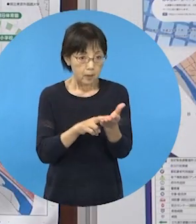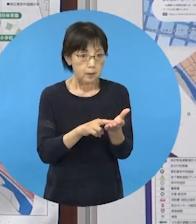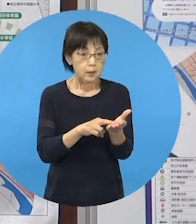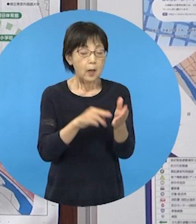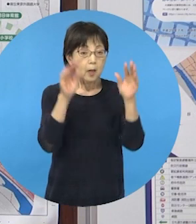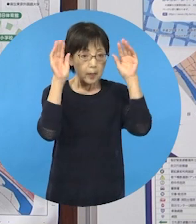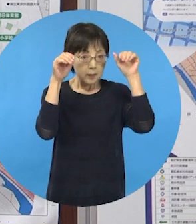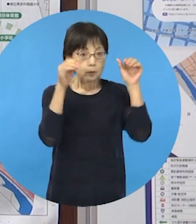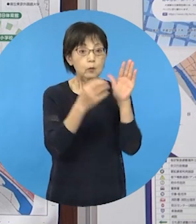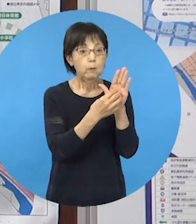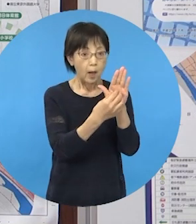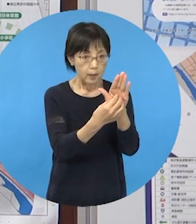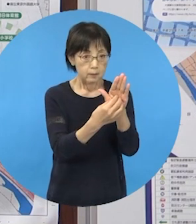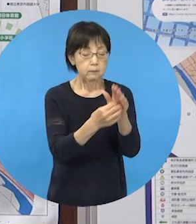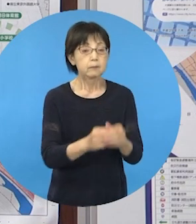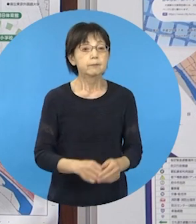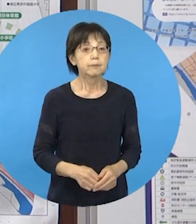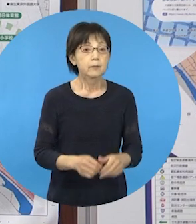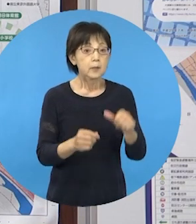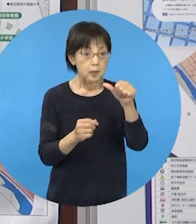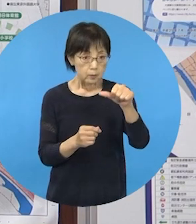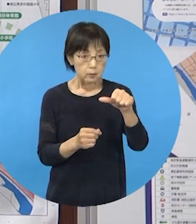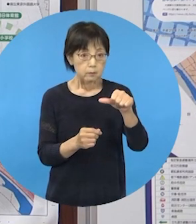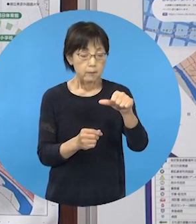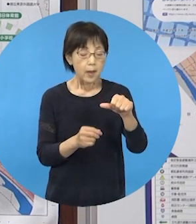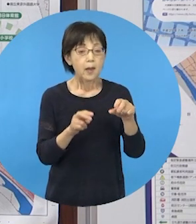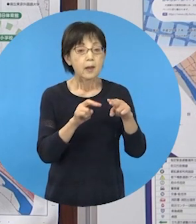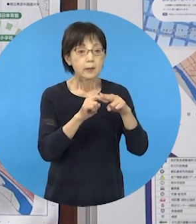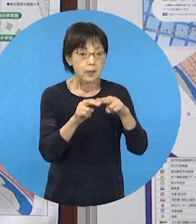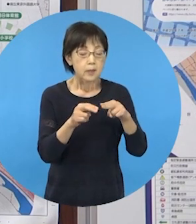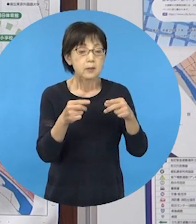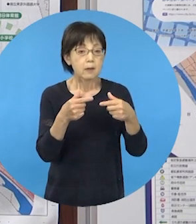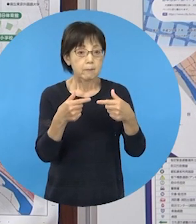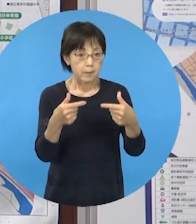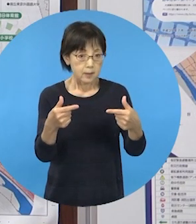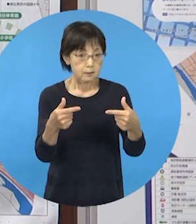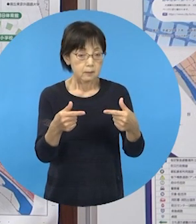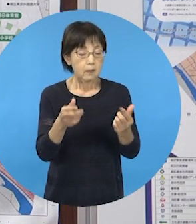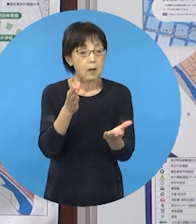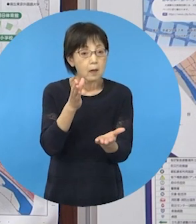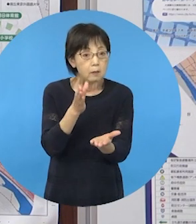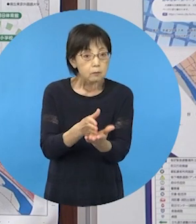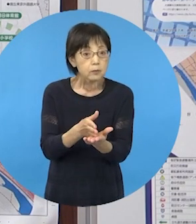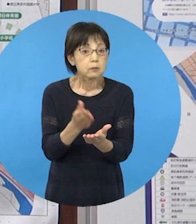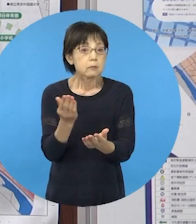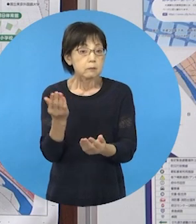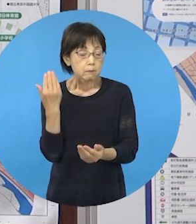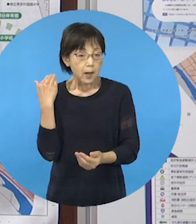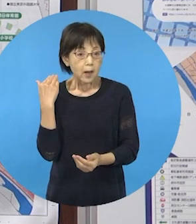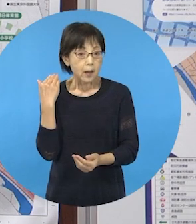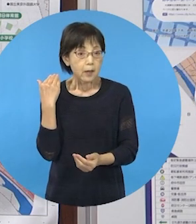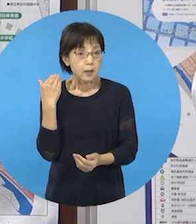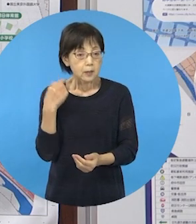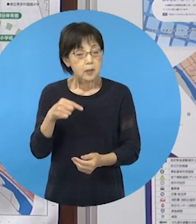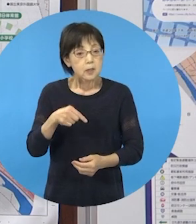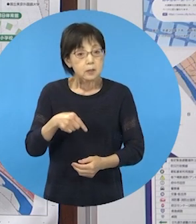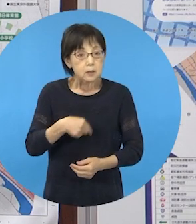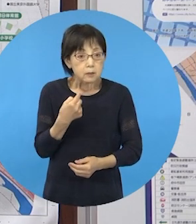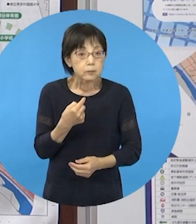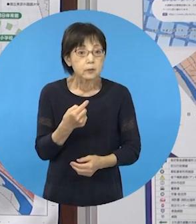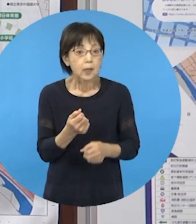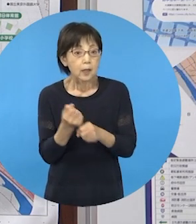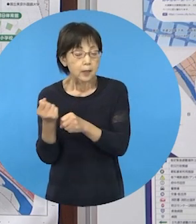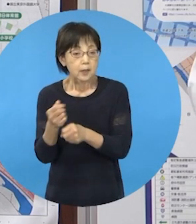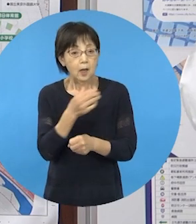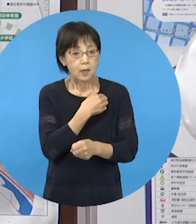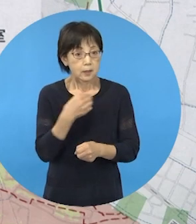5つ目に電車やバスなどが運休する前にそれらの公共交通機関を利用して避難